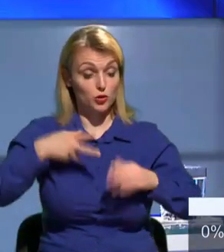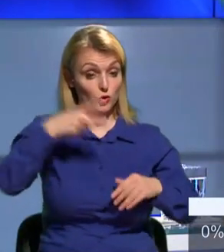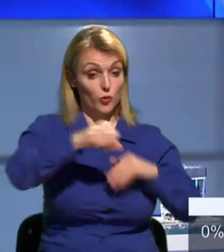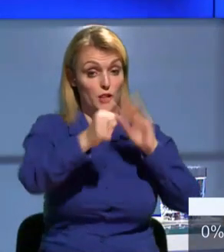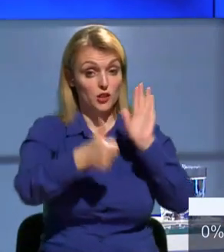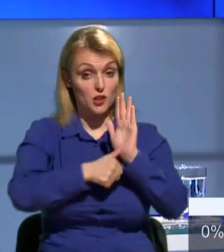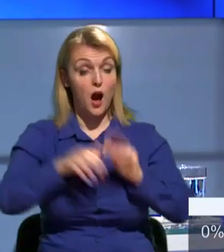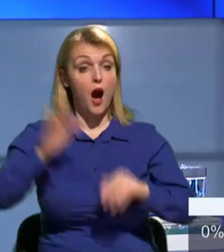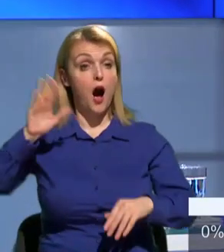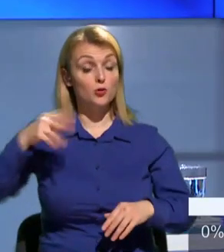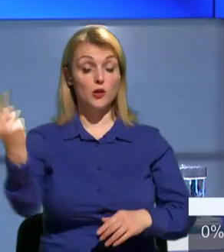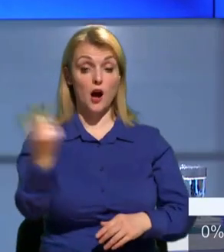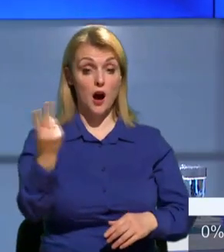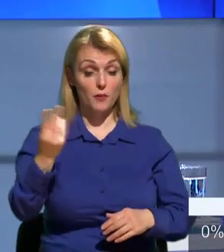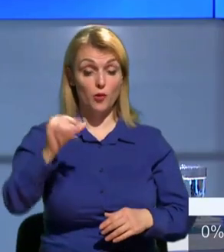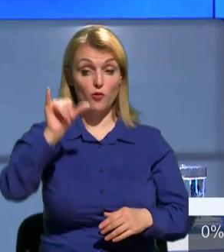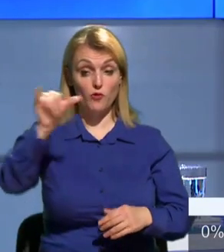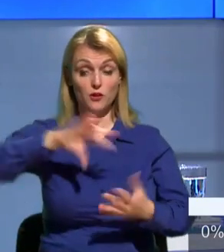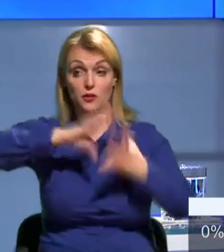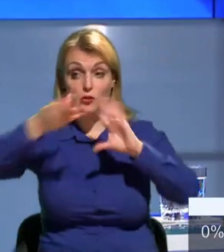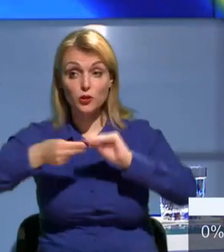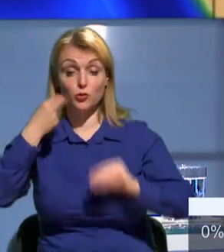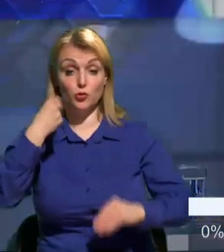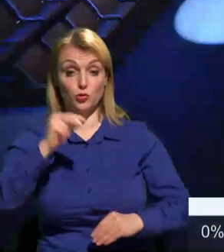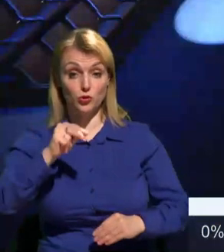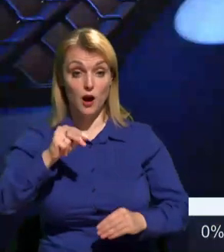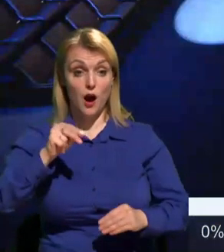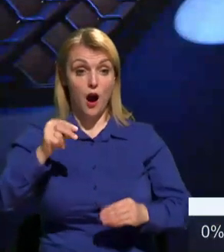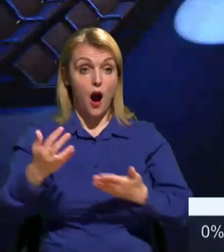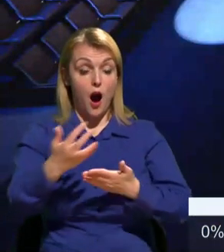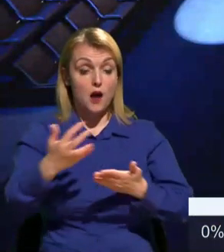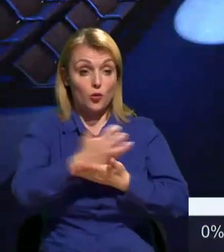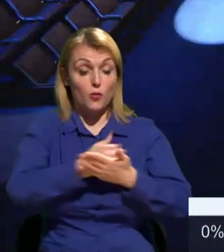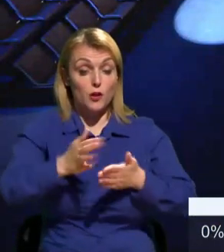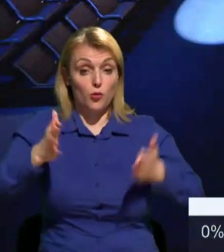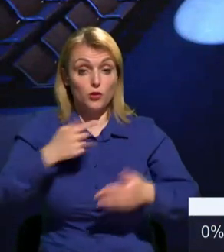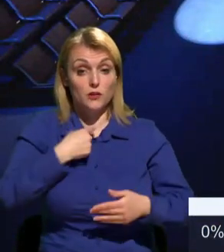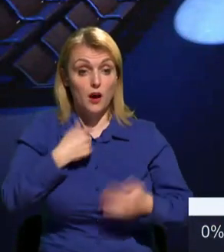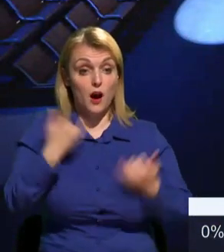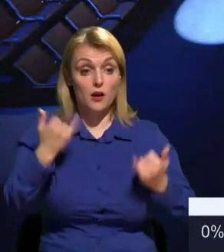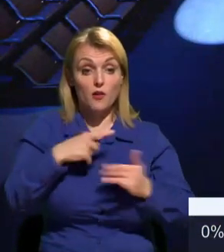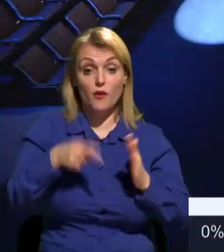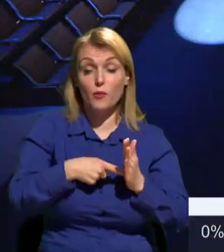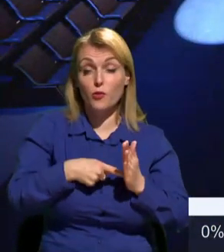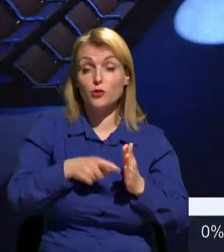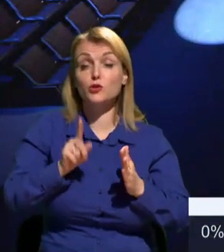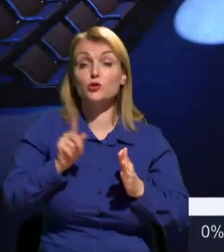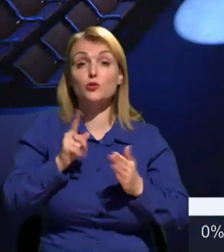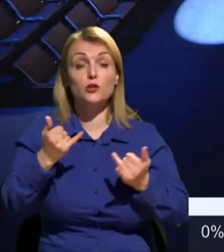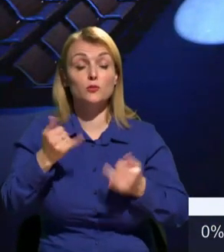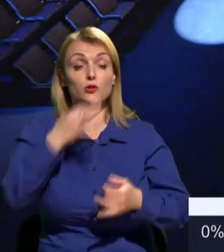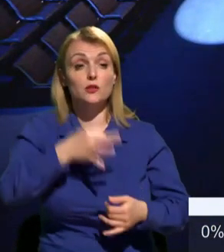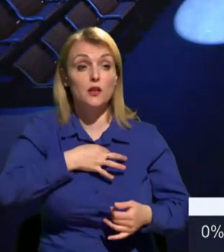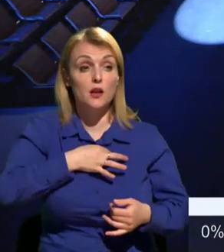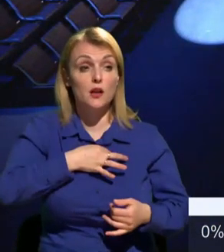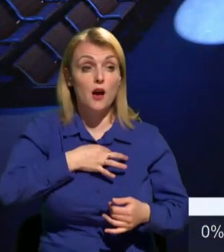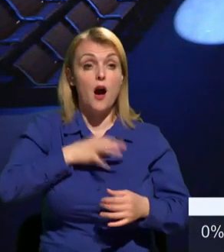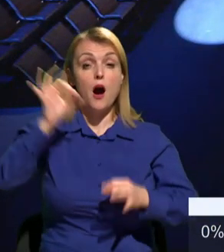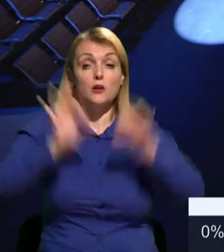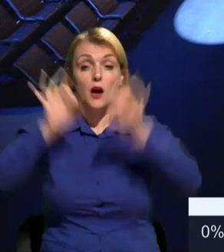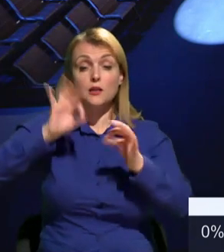Atunci, ambii ați luat un rezultat mult mai bun. Ați acumulat mai multe voturi. Întrebarea mea este, cum comentați rata de